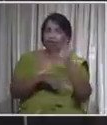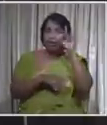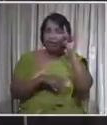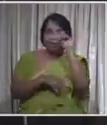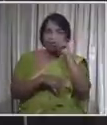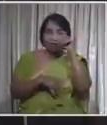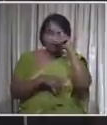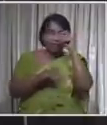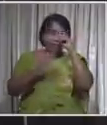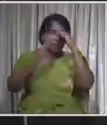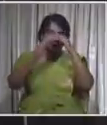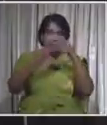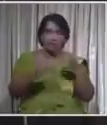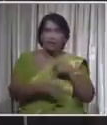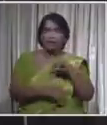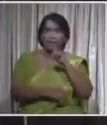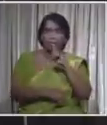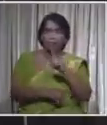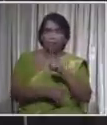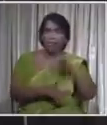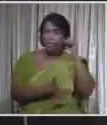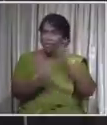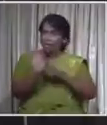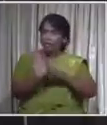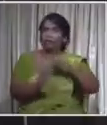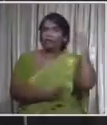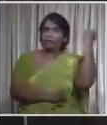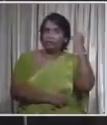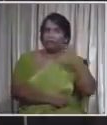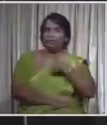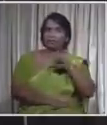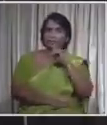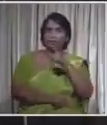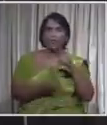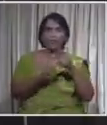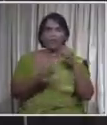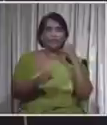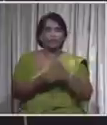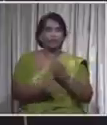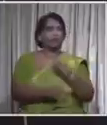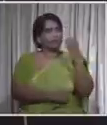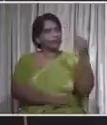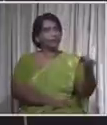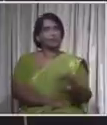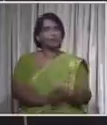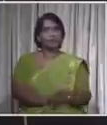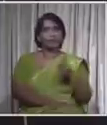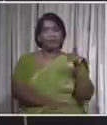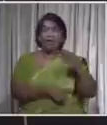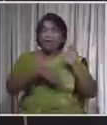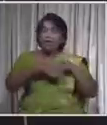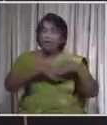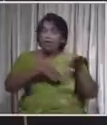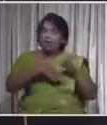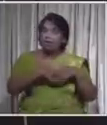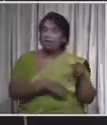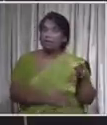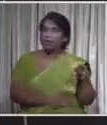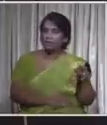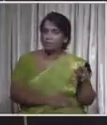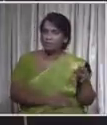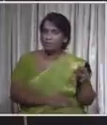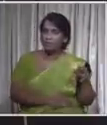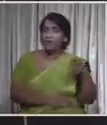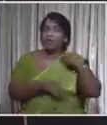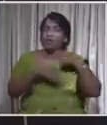ගෙදර. මං කතා කරලා කිව්වා හැම රැස්වීමකද කිව්වා. මෙතුමාට දෙන්න. මෙතුමාට දුන්නා නම් මෙතුමාට අත්දැකීම් තියෙනවනේ.